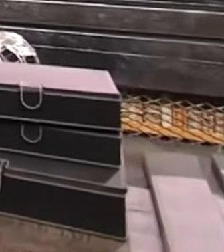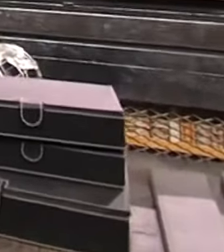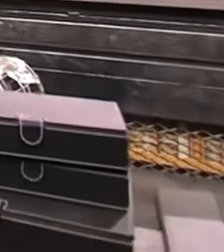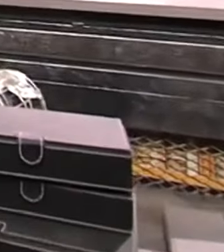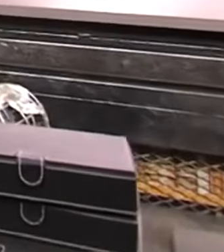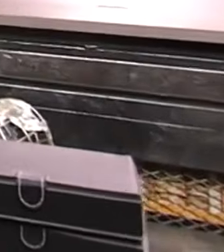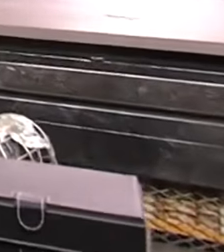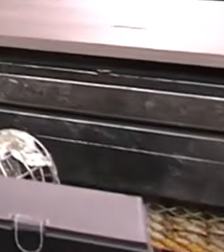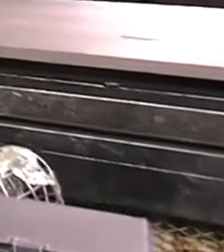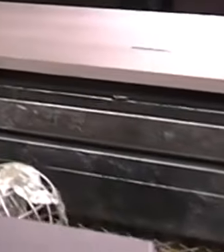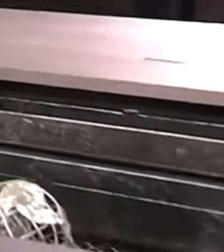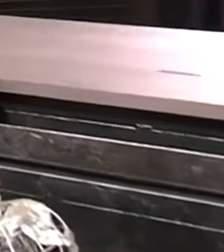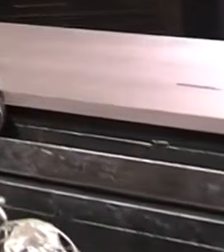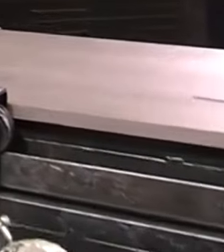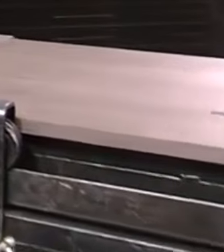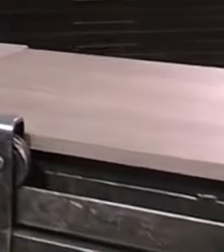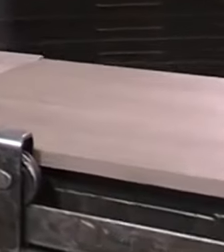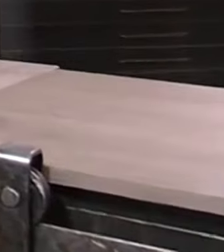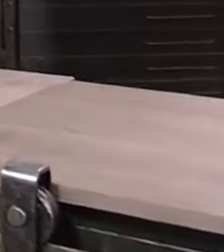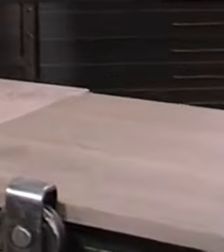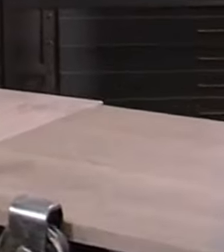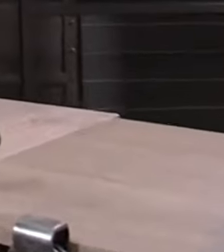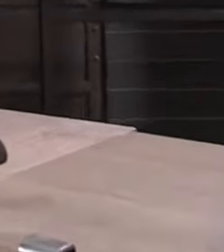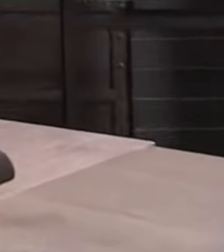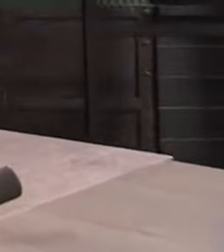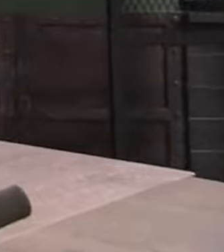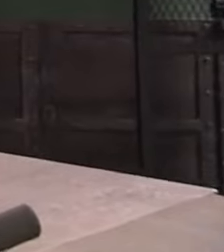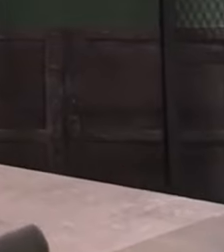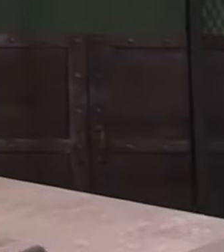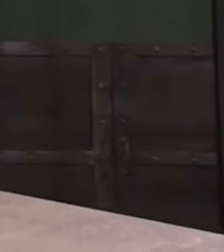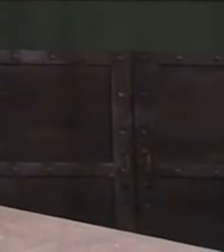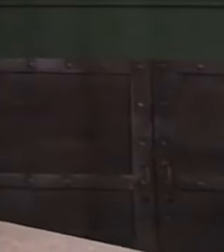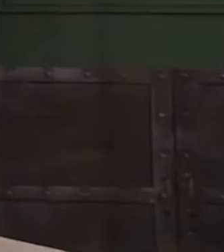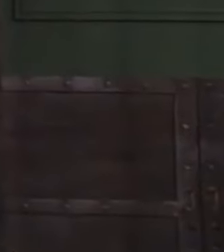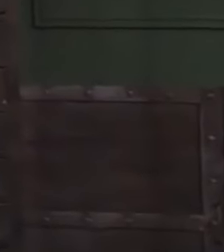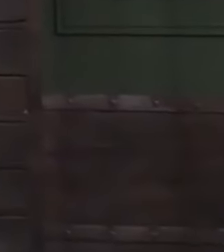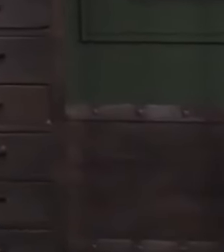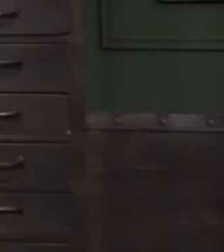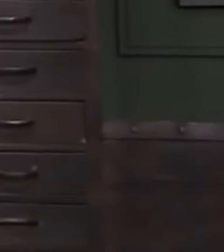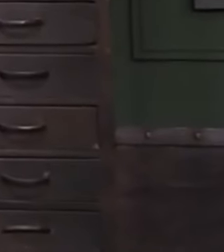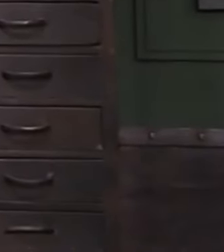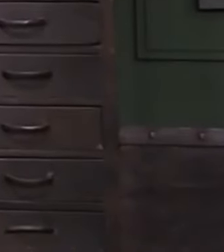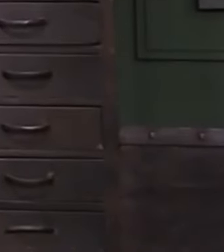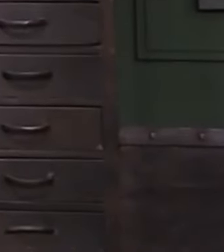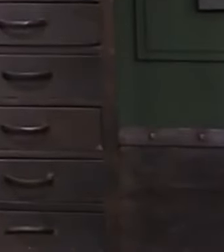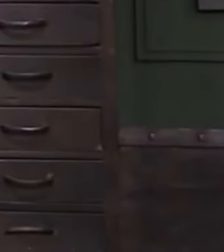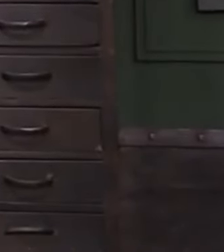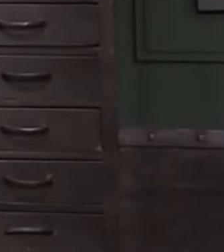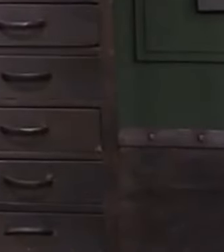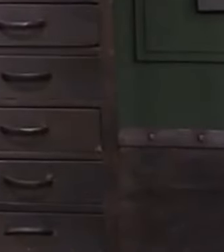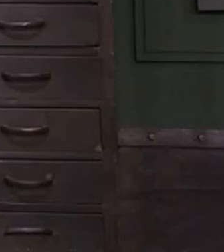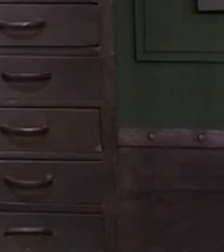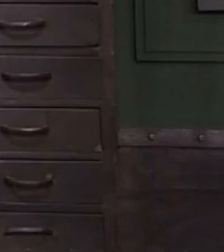진실을 추적하고 싶으십니까? 그렇다면 사반 채널을 구독해주세요. 지금까지 이자연 기자였습니다.